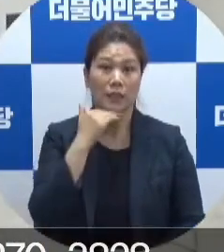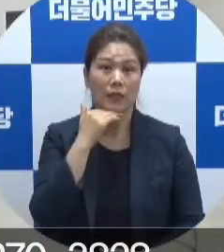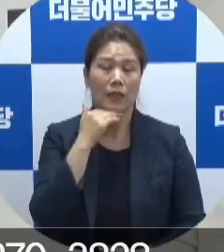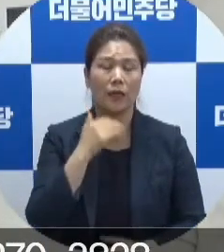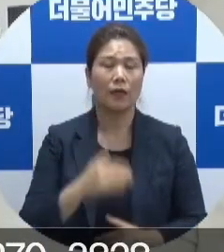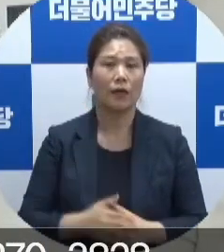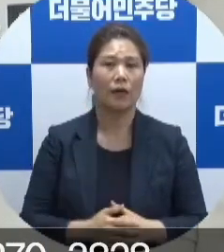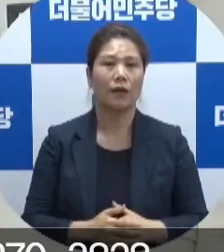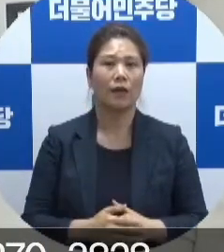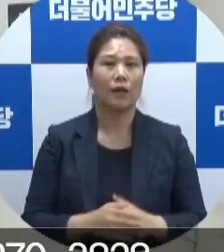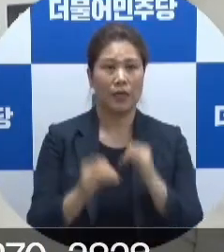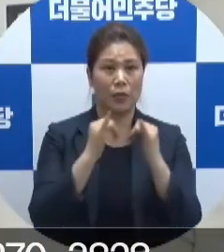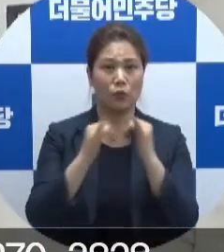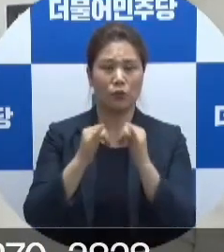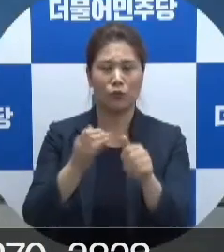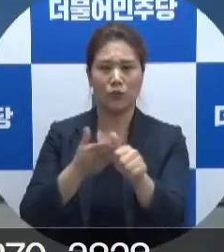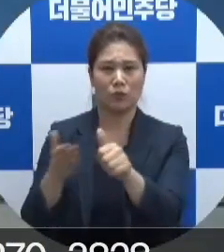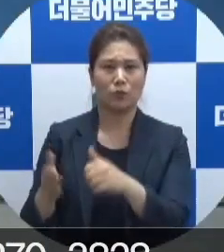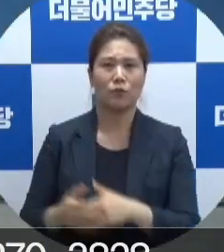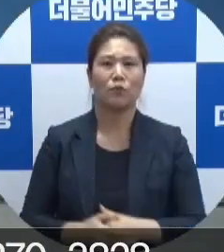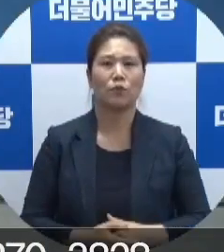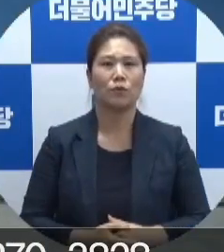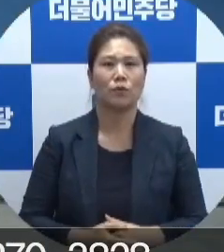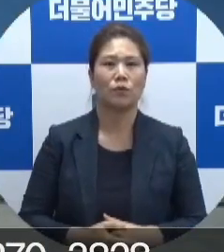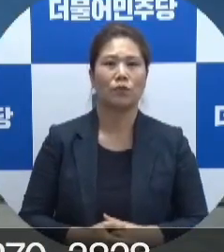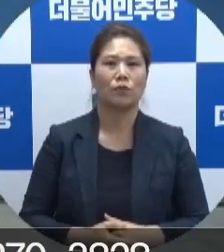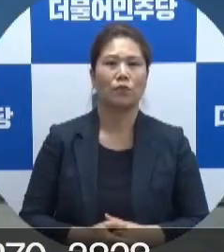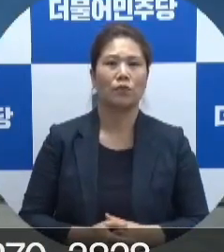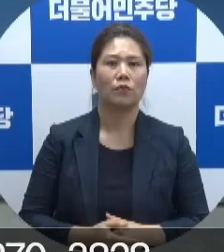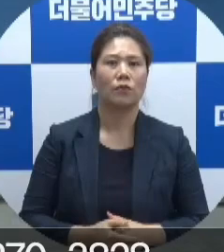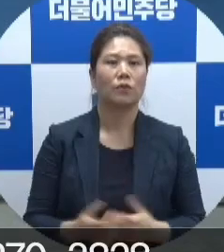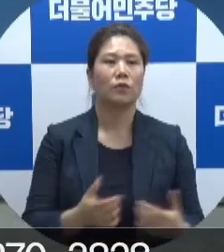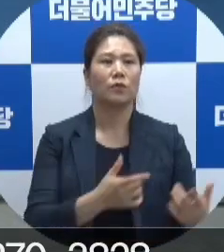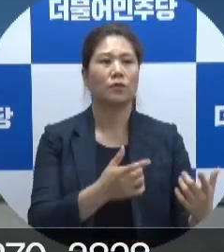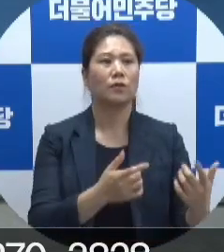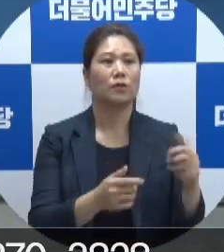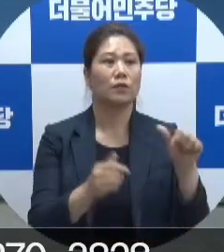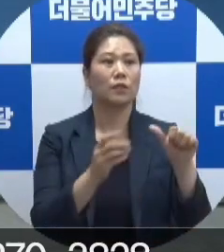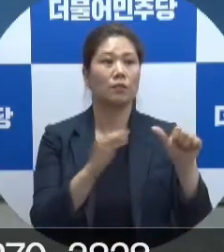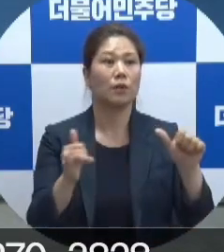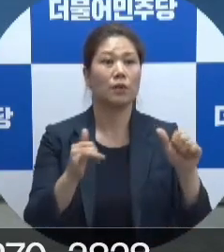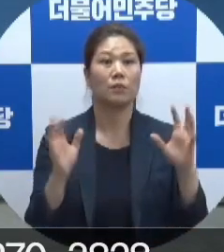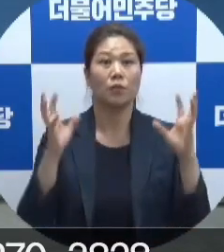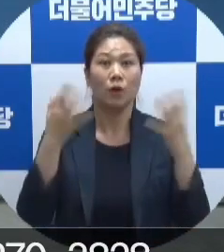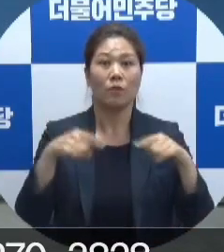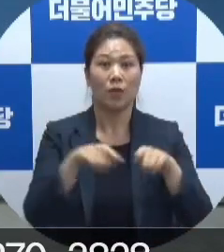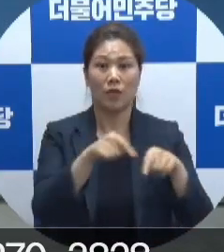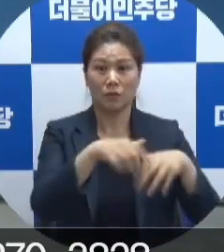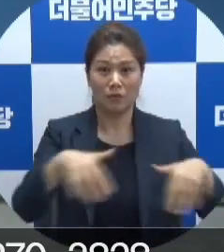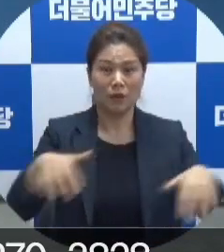기다리시다가 기자분들과 인터뷰를 해주시면 되겠습니다. 다시 한번 큰 박수와 함께 자리로 모시도록 하겠습니다. 고맙습니다.